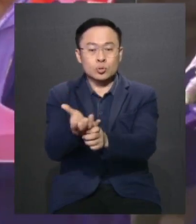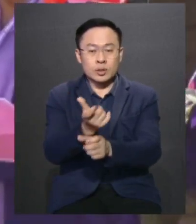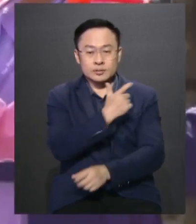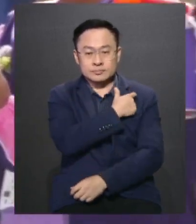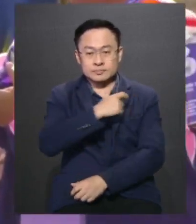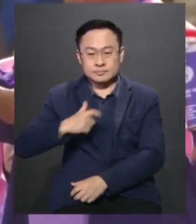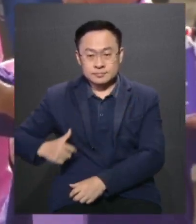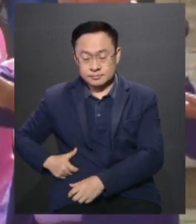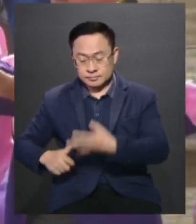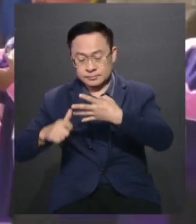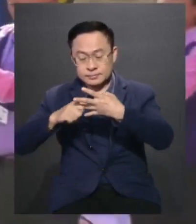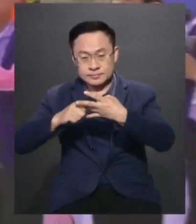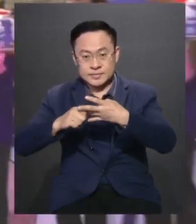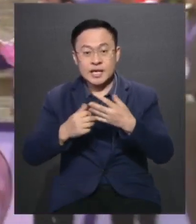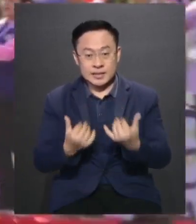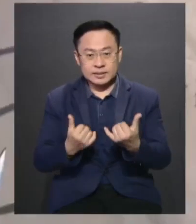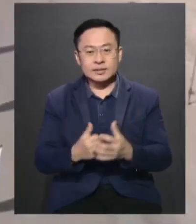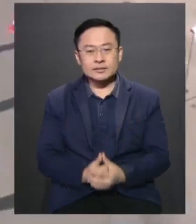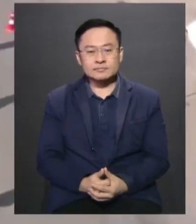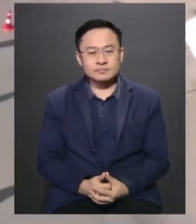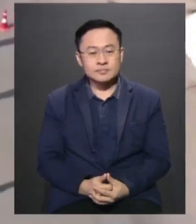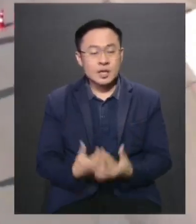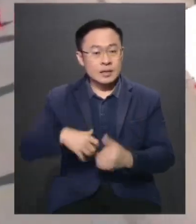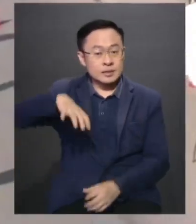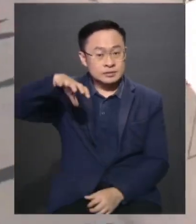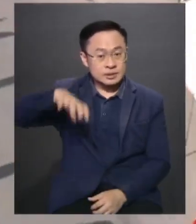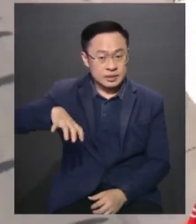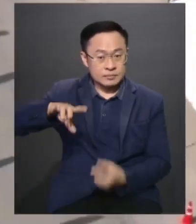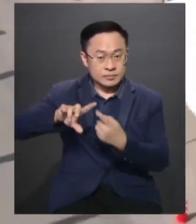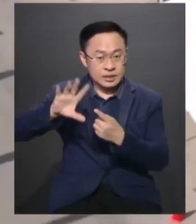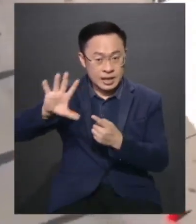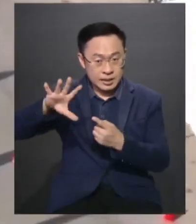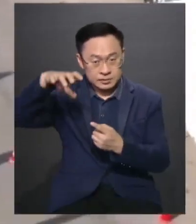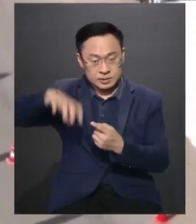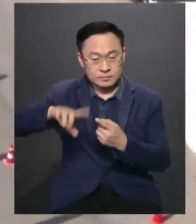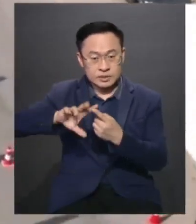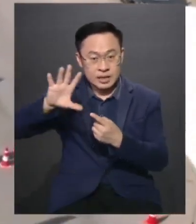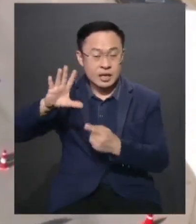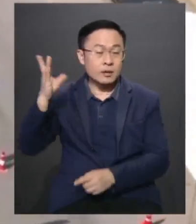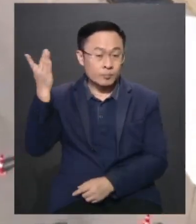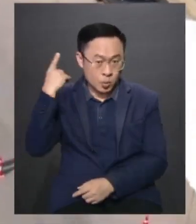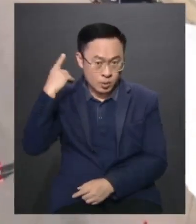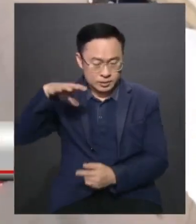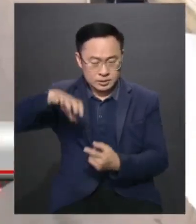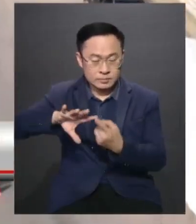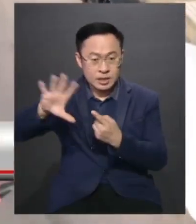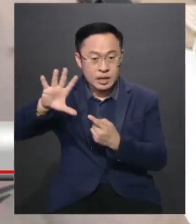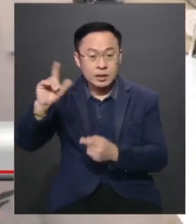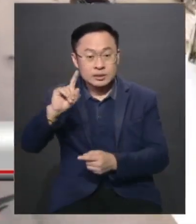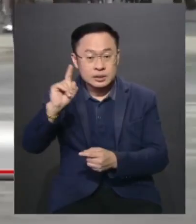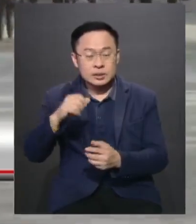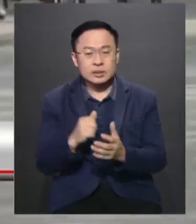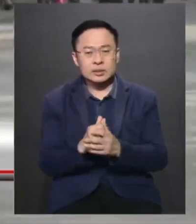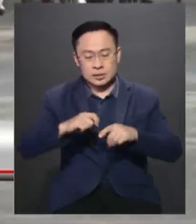นิษฐาธิราชเจ้ากรมสมเด็จพระเทพรัตนราชสุดาสยามบรมราชกุมารีนะคะเมื่อวานสเตจที่5นะคะเส้นทาง